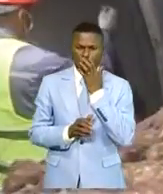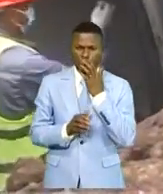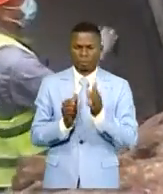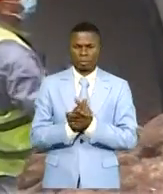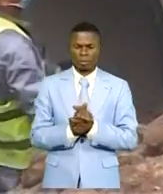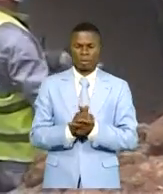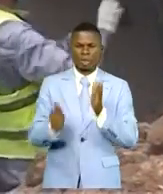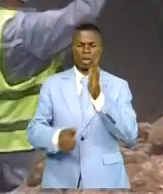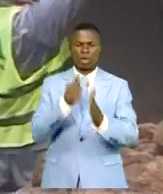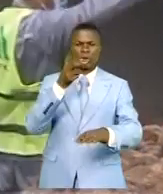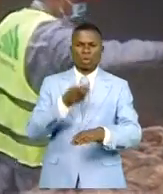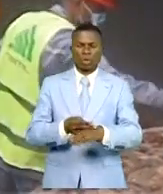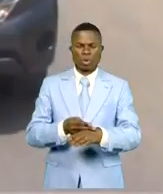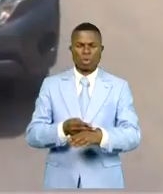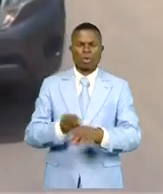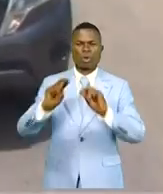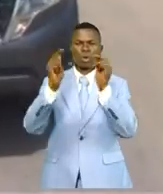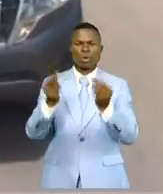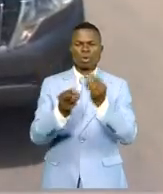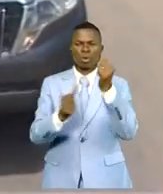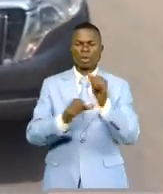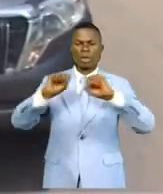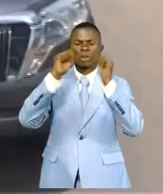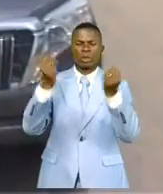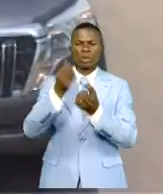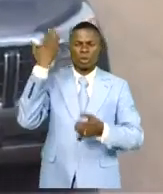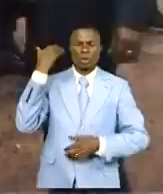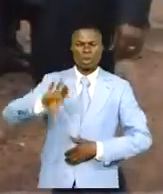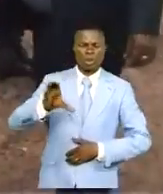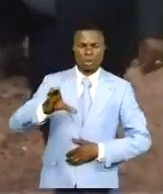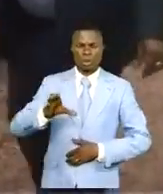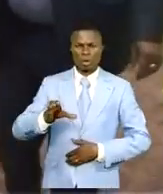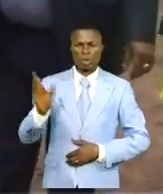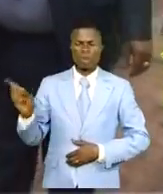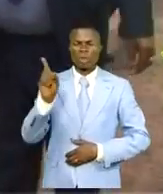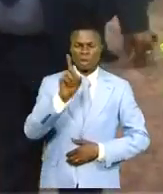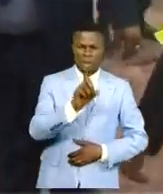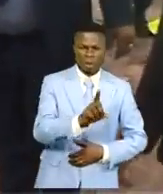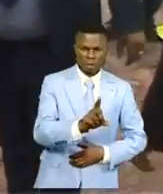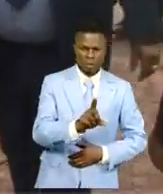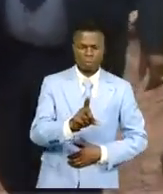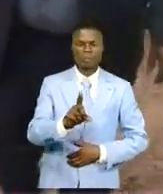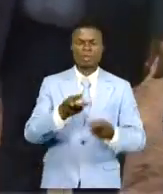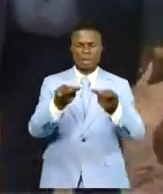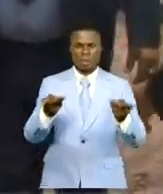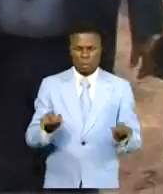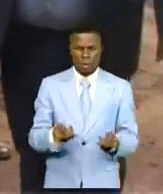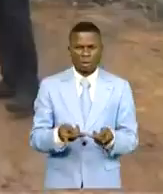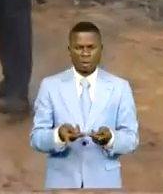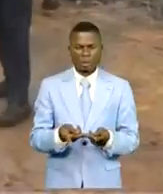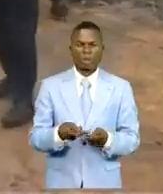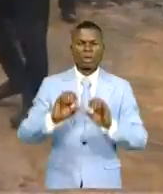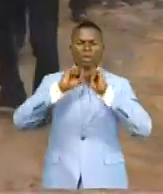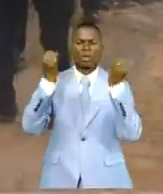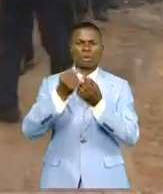C'est à 11h qu'une forte délégation de la régie des eaux, conduite par son directeur général, Clément Moubia, est arrivée sur ce site, la régie des